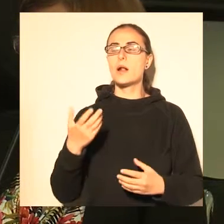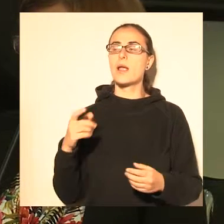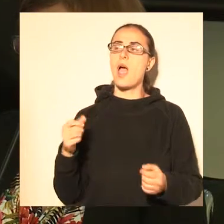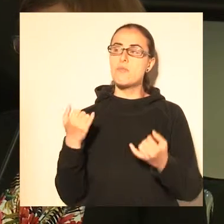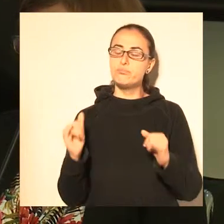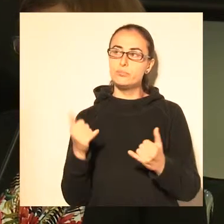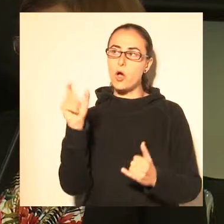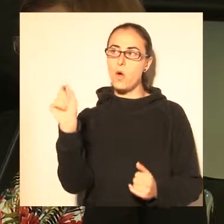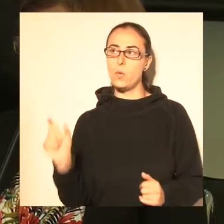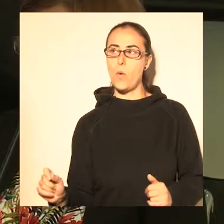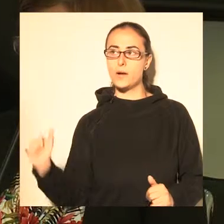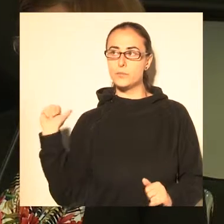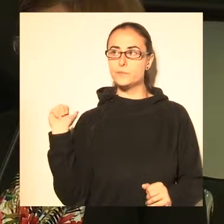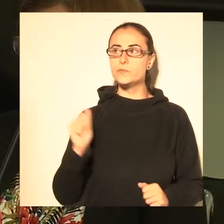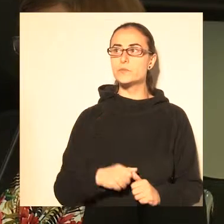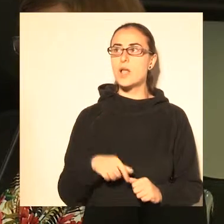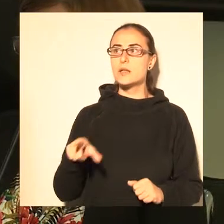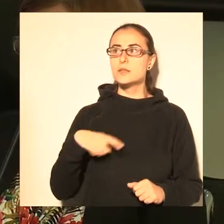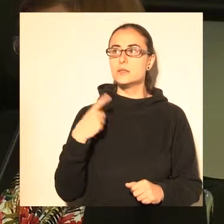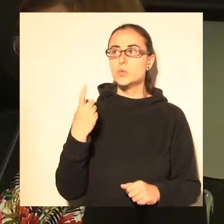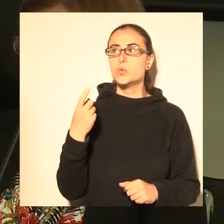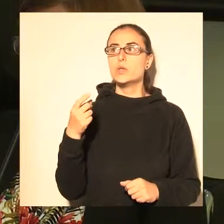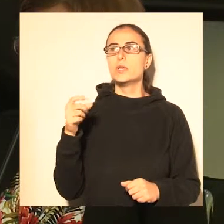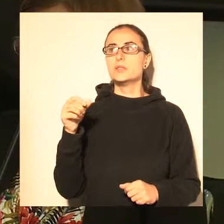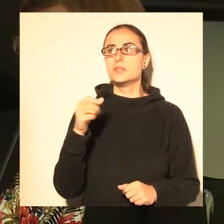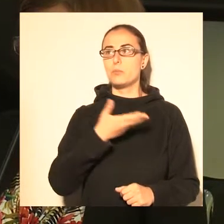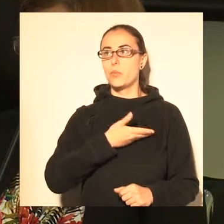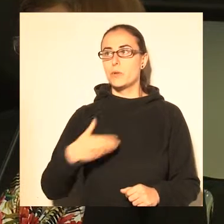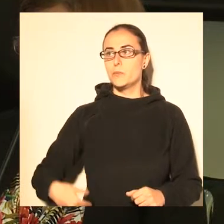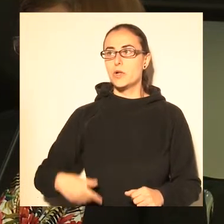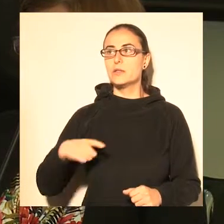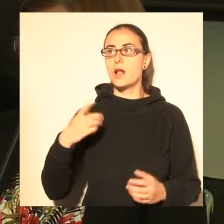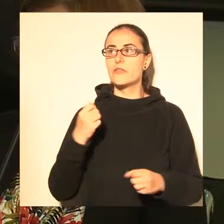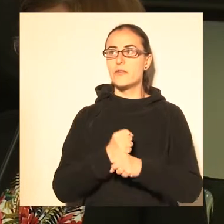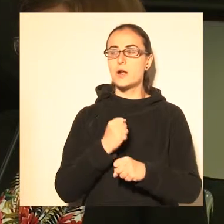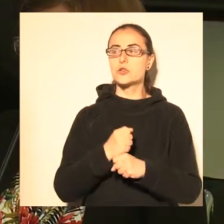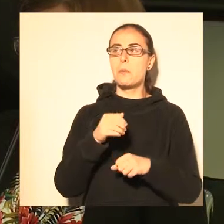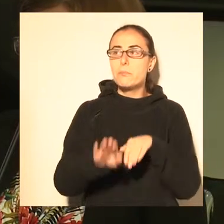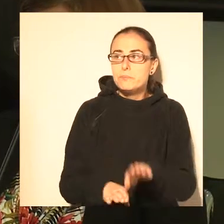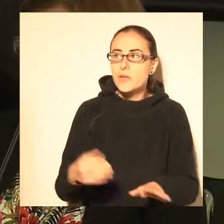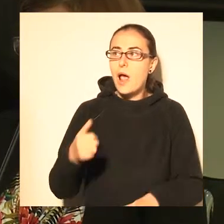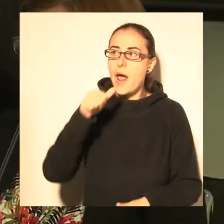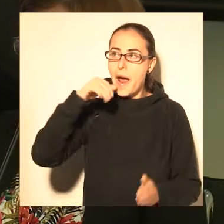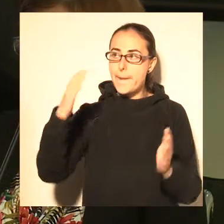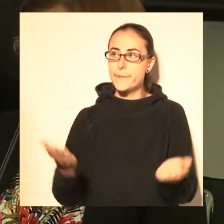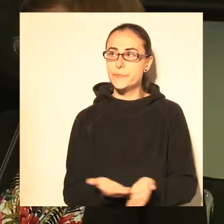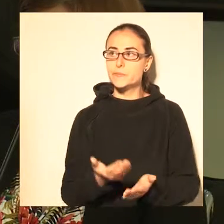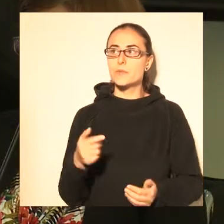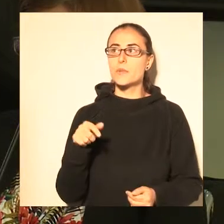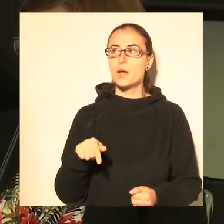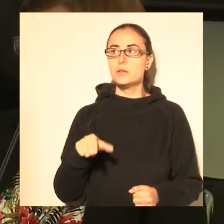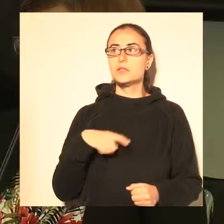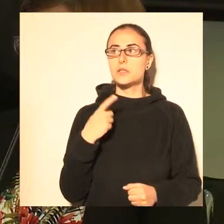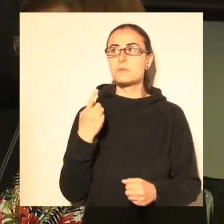afecțiuni de coloană Aici este Aian din București face patrupedie pe covor de apă